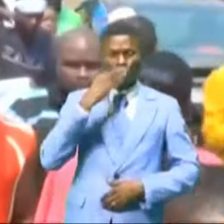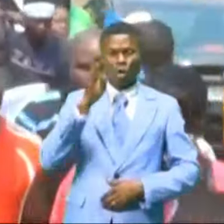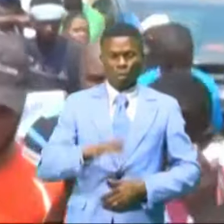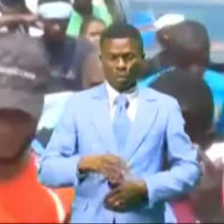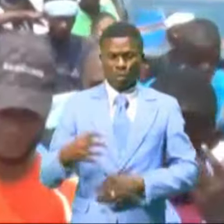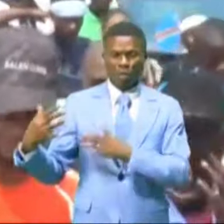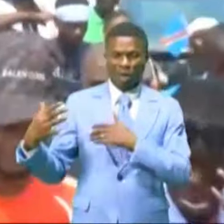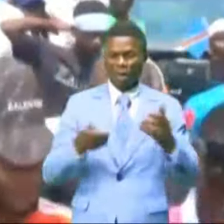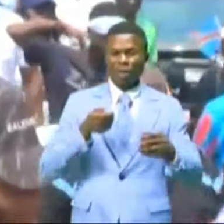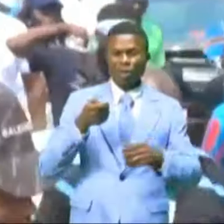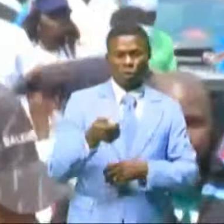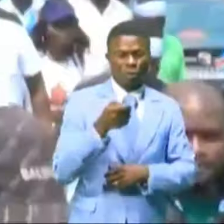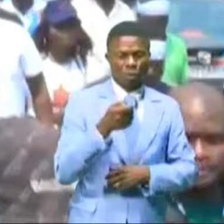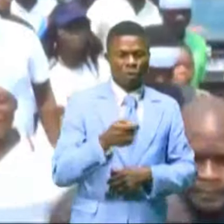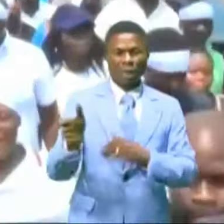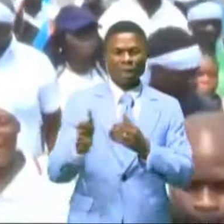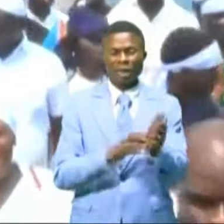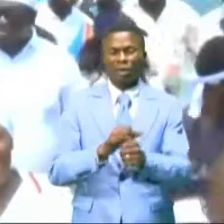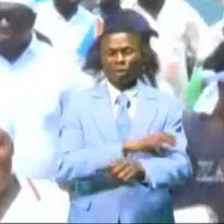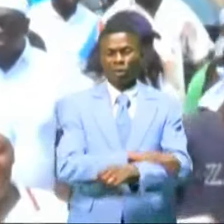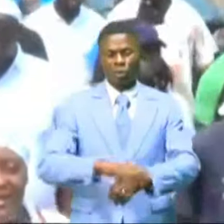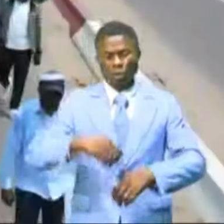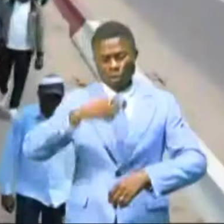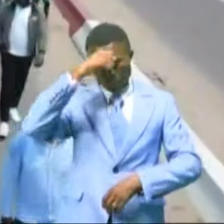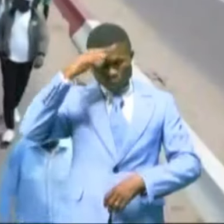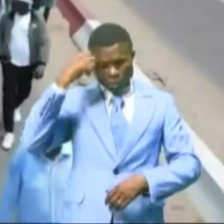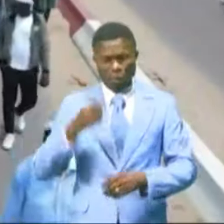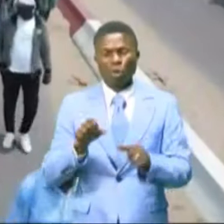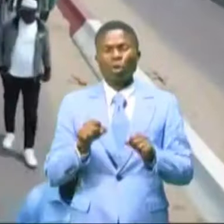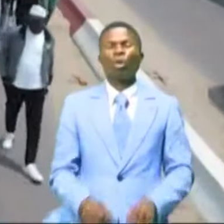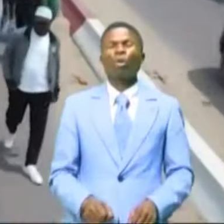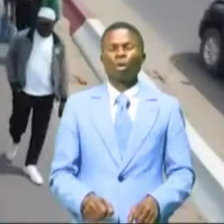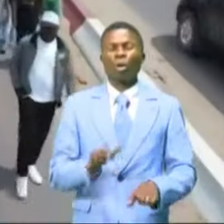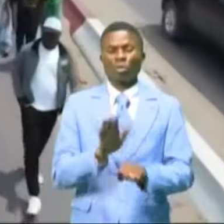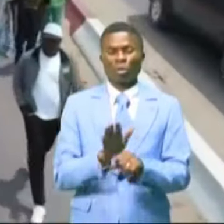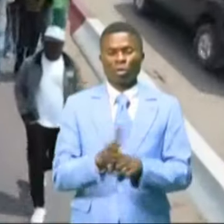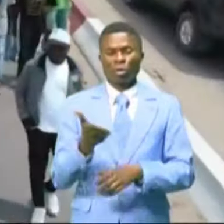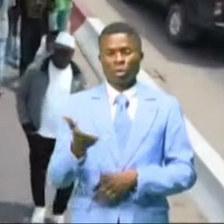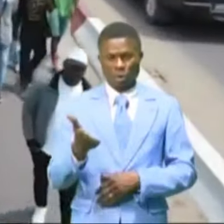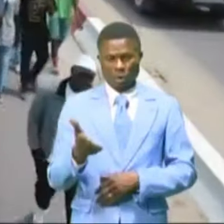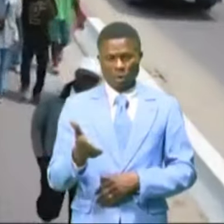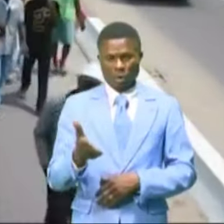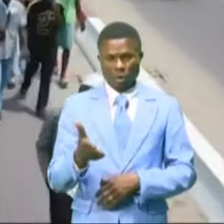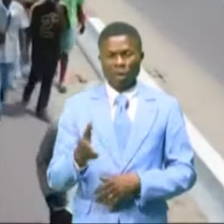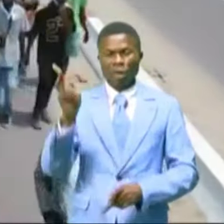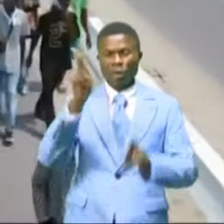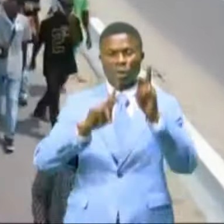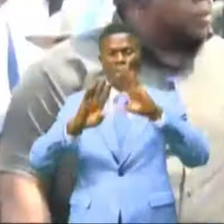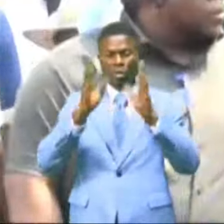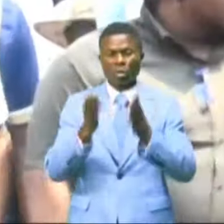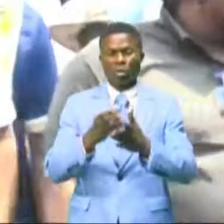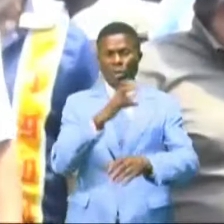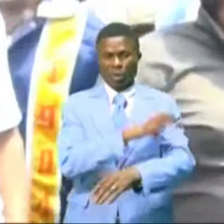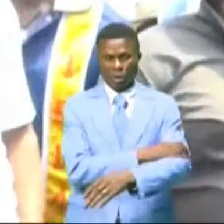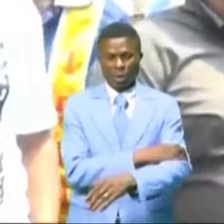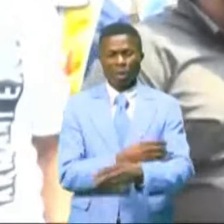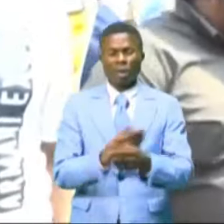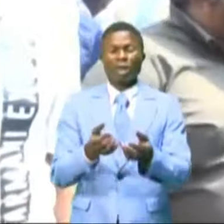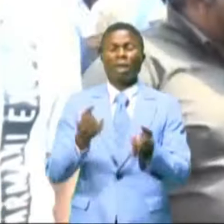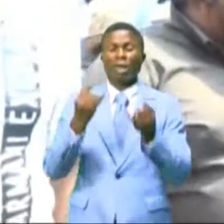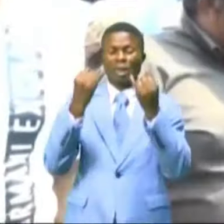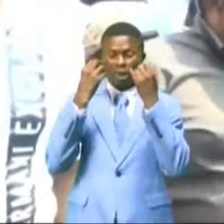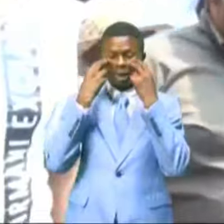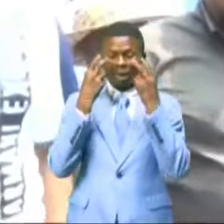qui causent désolation, souffrance et perte en vies humaines parmi les populations civiles innocentes